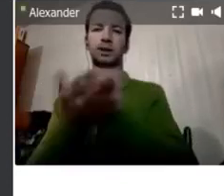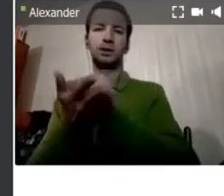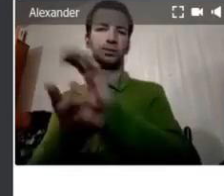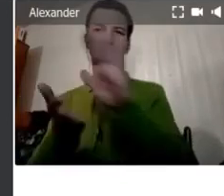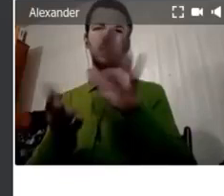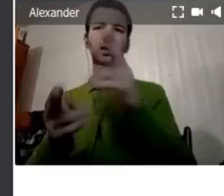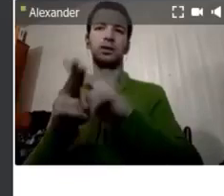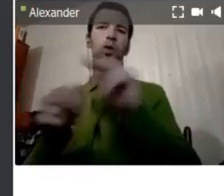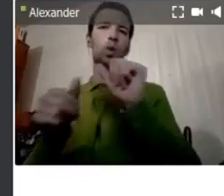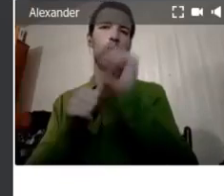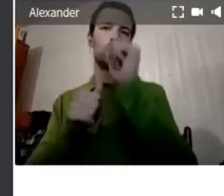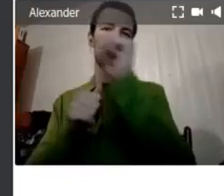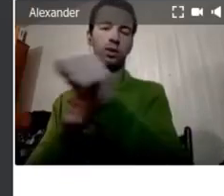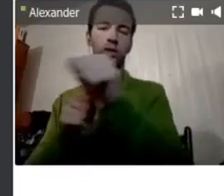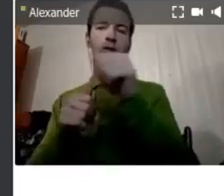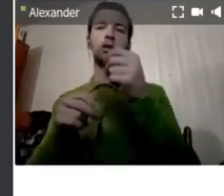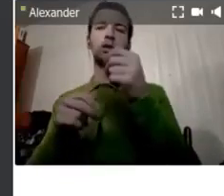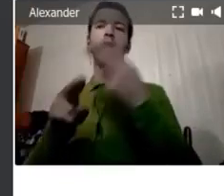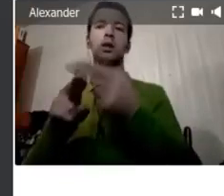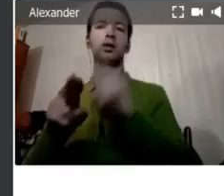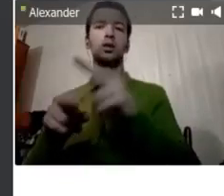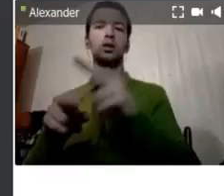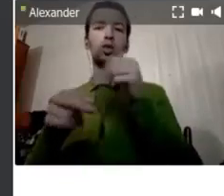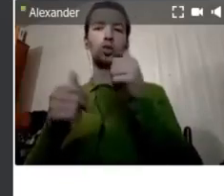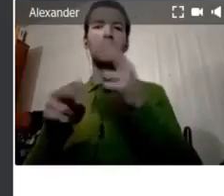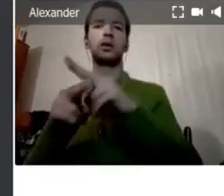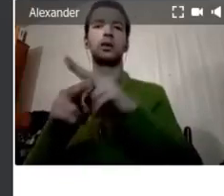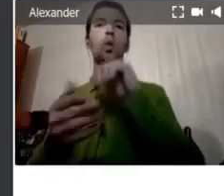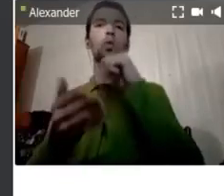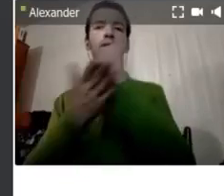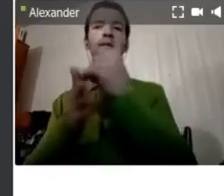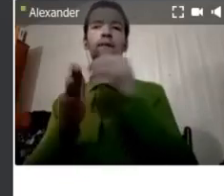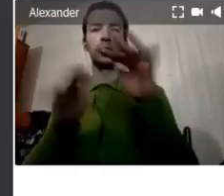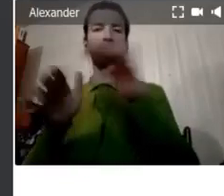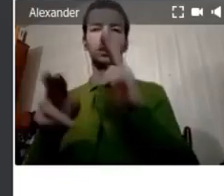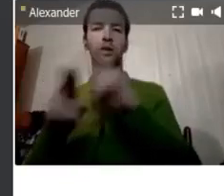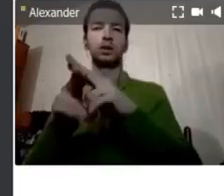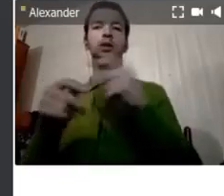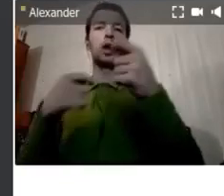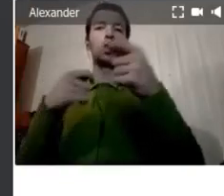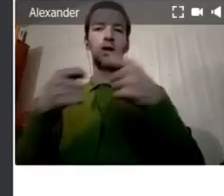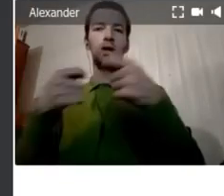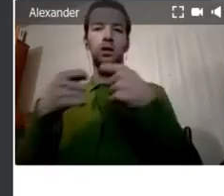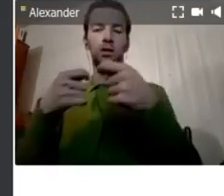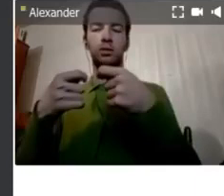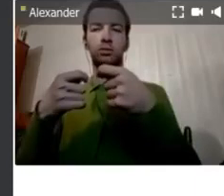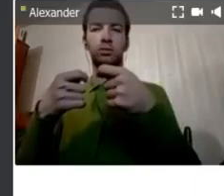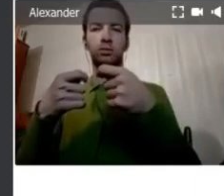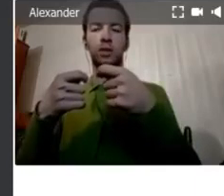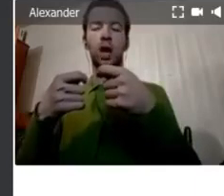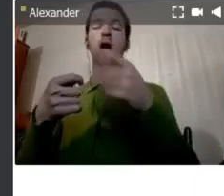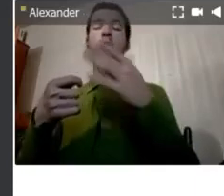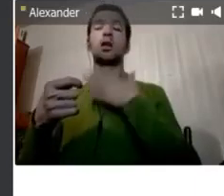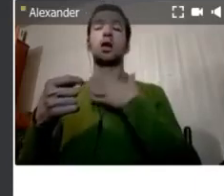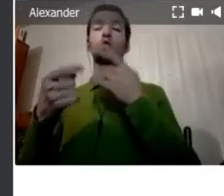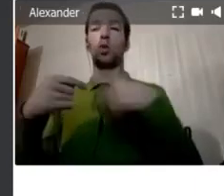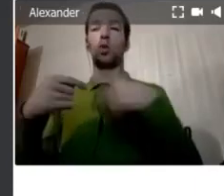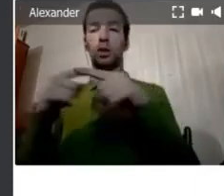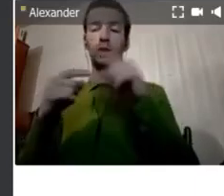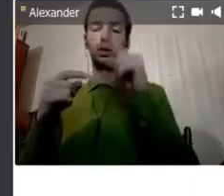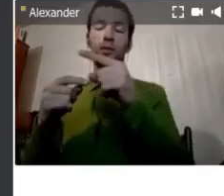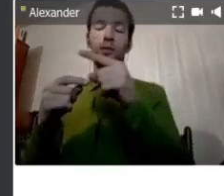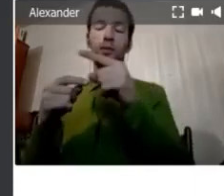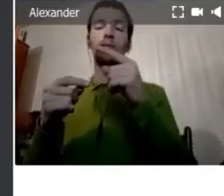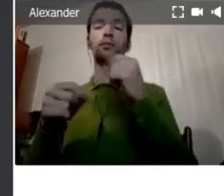Это древнейшее предприятие, которое располагается в городе Стамбул в Турции. В Турции, где у нас будет мероприятие